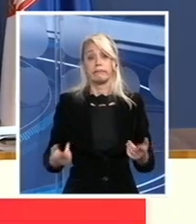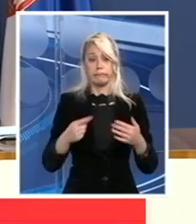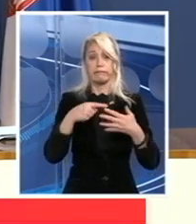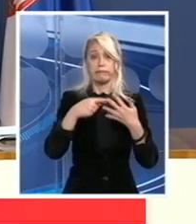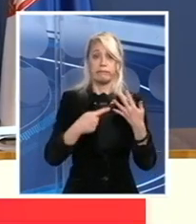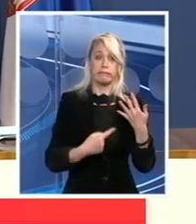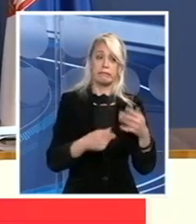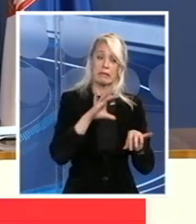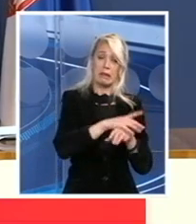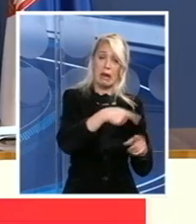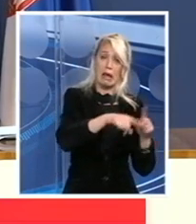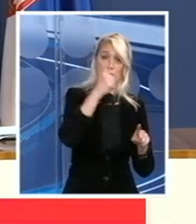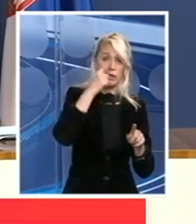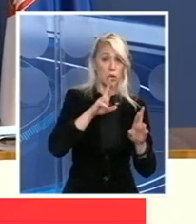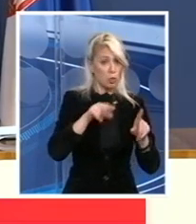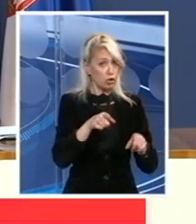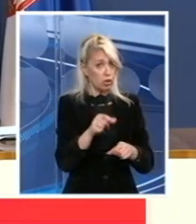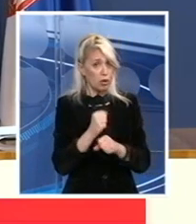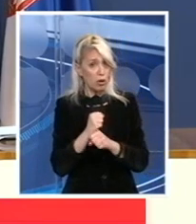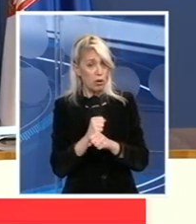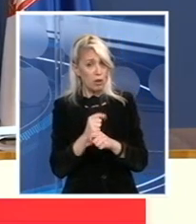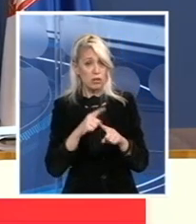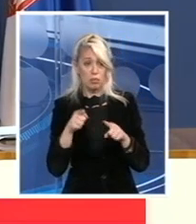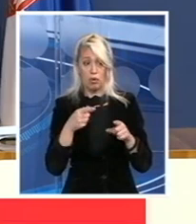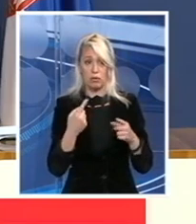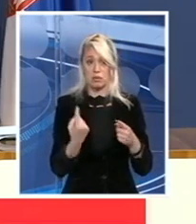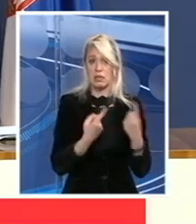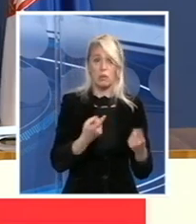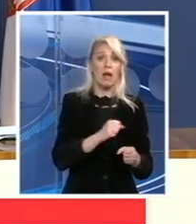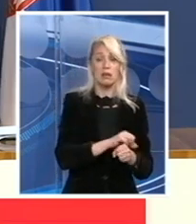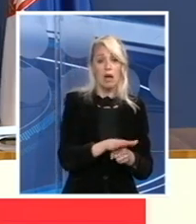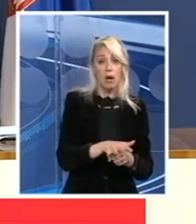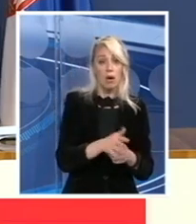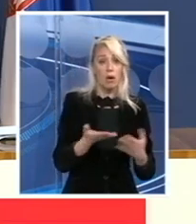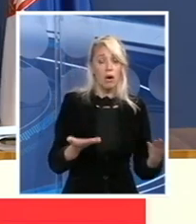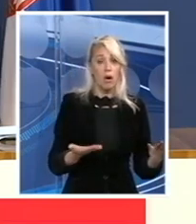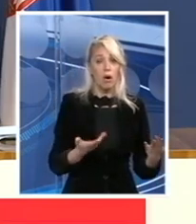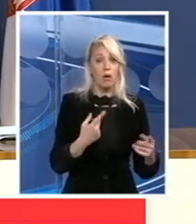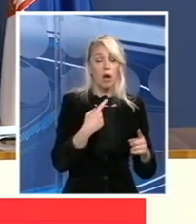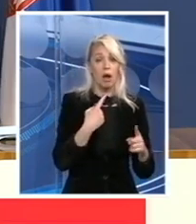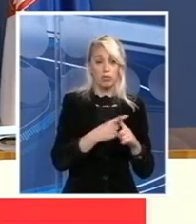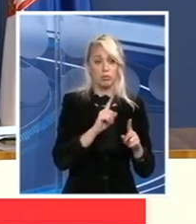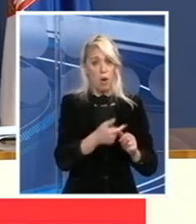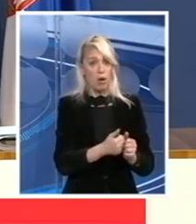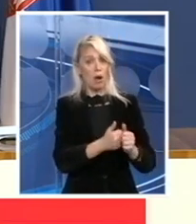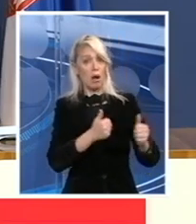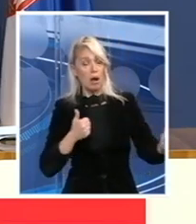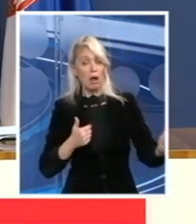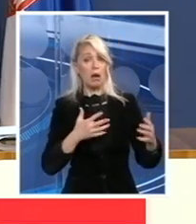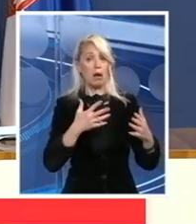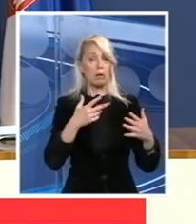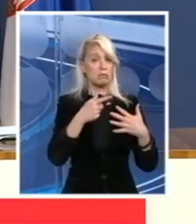to biti moguće učiniti s obzirom na aktuelnu epidemiološku situaciju i trendove koji nastaju i koje vi možete